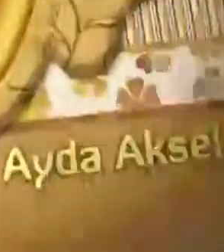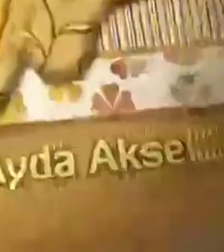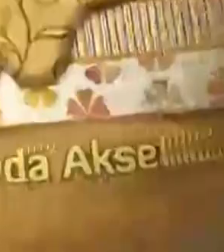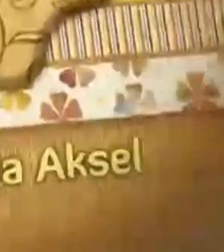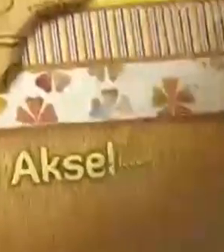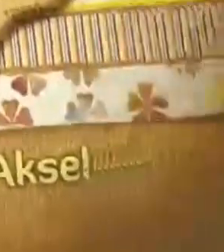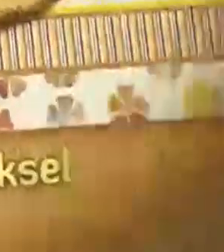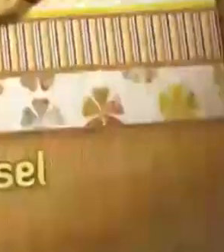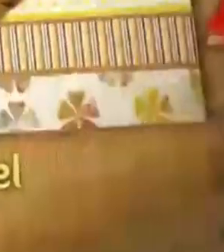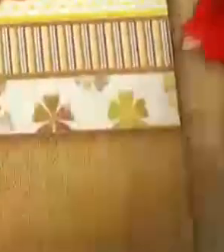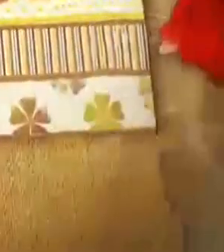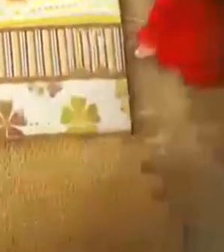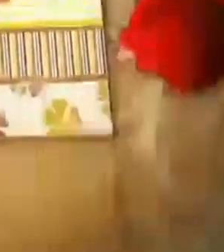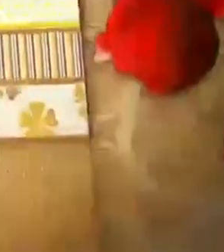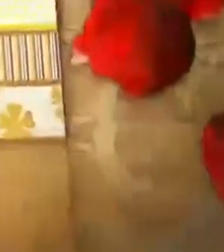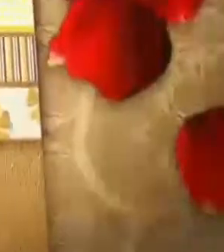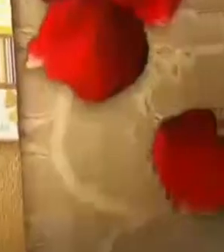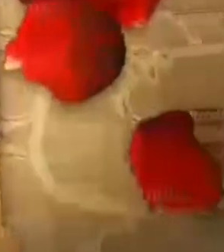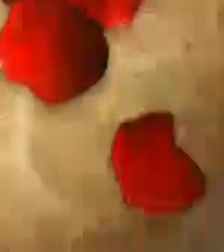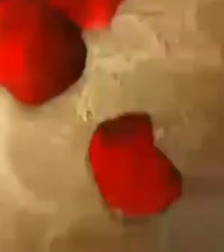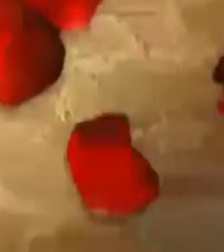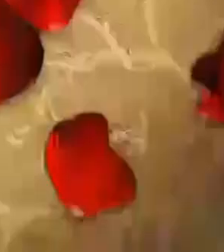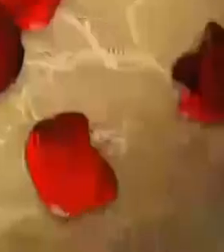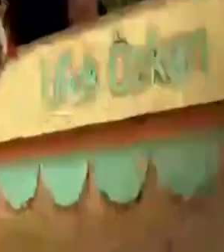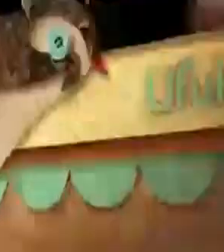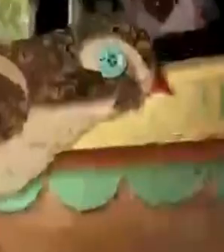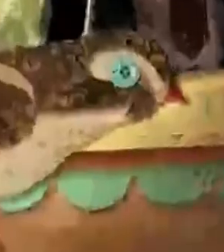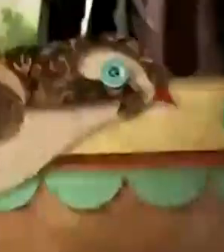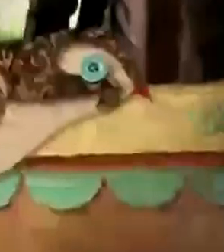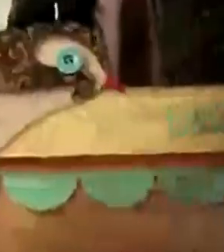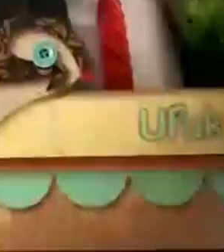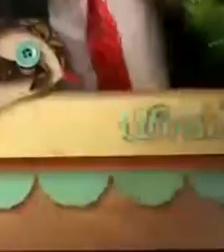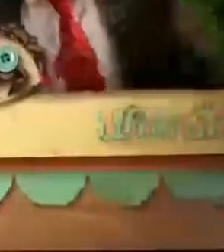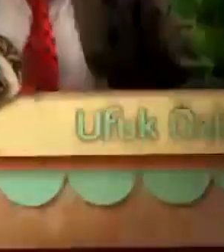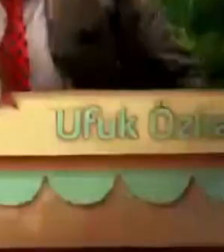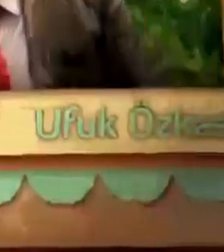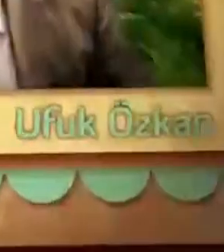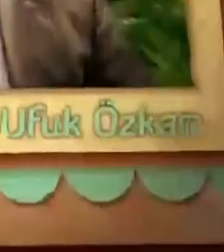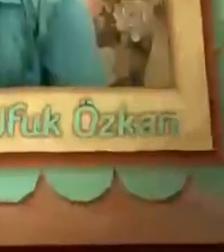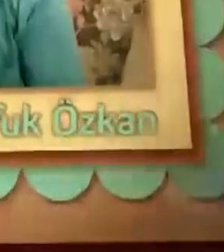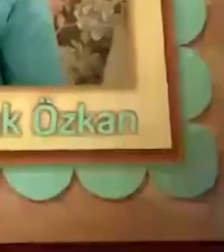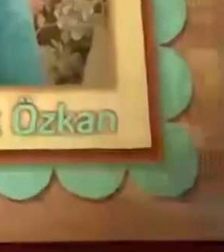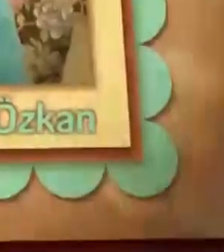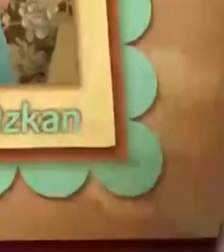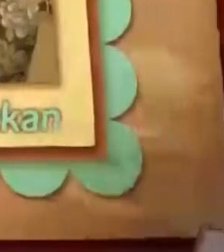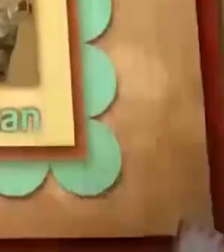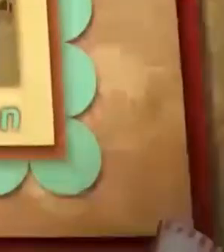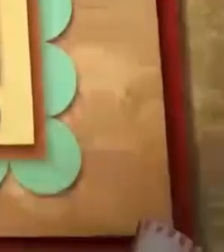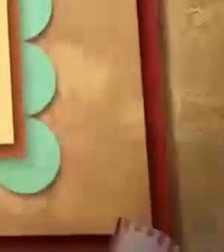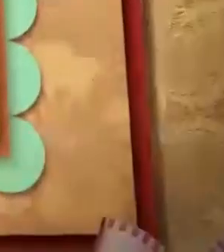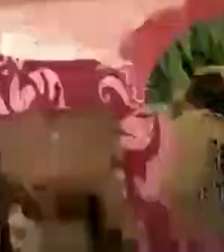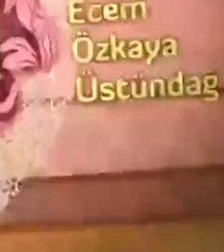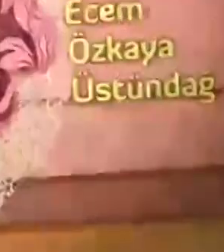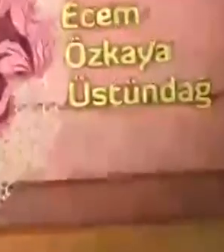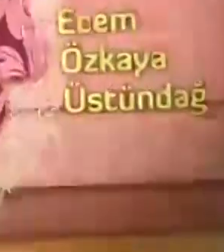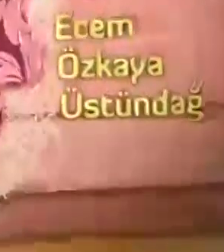Ayda Aksel, Nurhan, Ufuk Özkan, Biricik, Ecem Özkaya Üstündağ, Sarp, Mahir İpek, Rüyam, Gözde Okur, Şükrü, Kemal